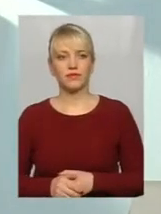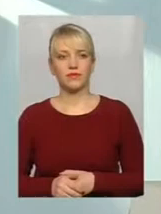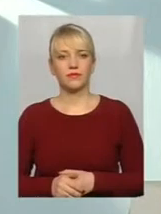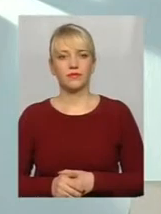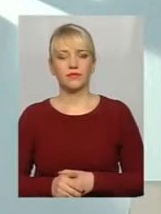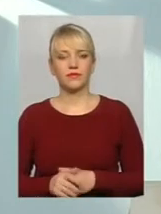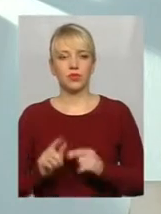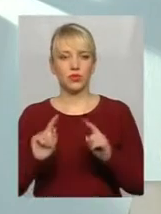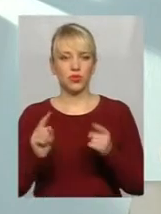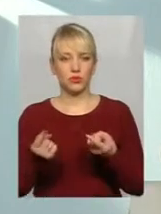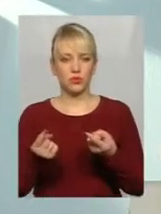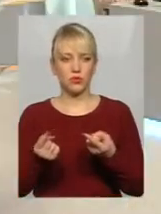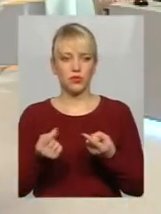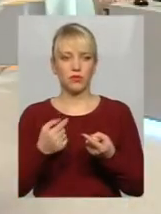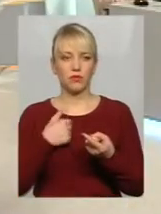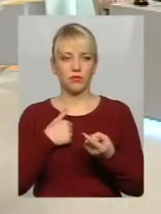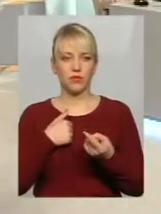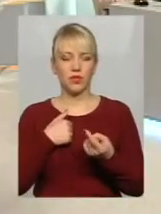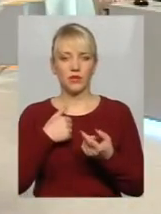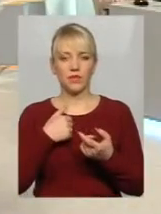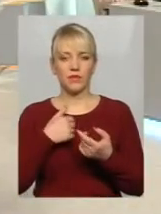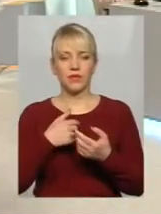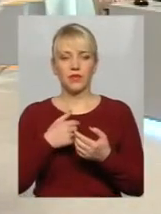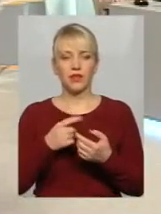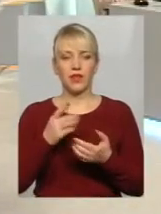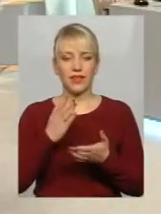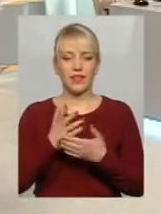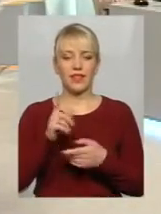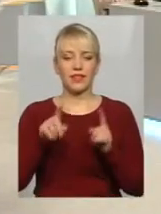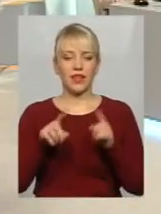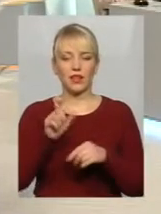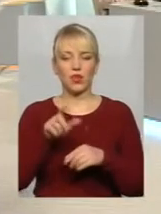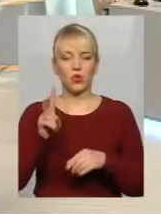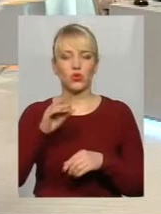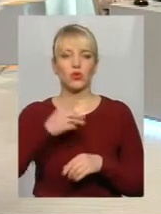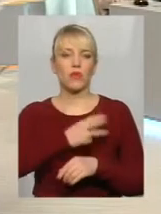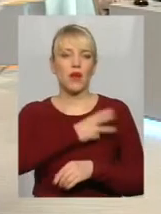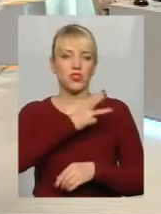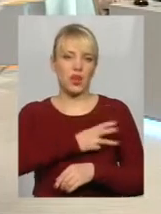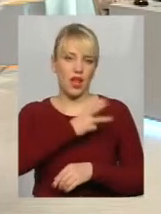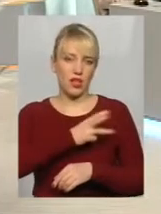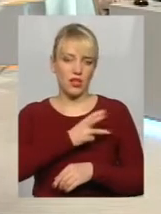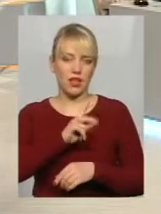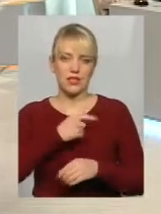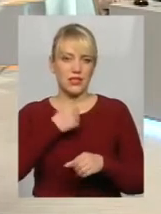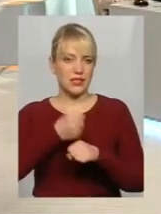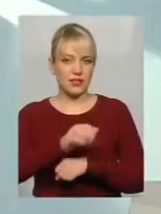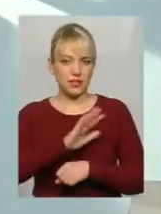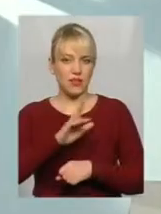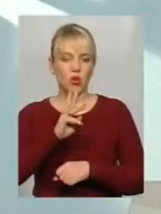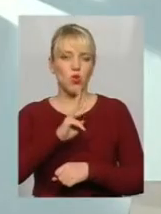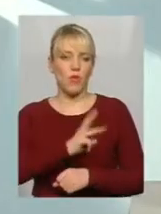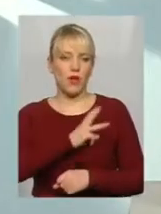І тому ми вибираємо людей, які бажають проходити службу. Не насильно кого-то забирають, а за бажанням теж